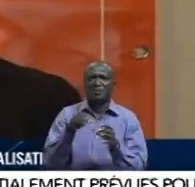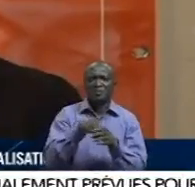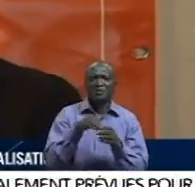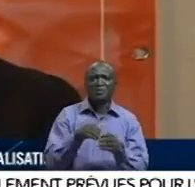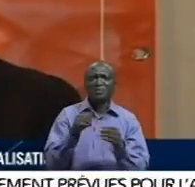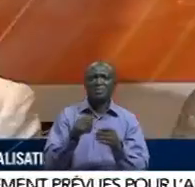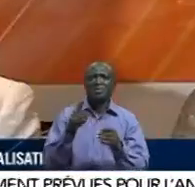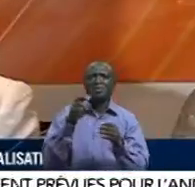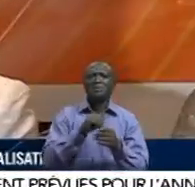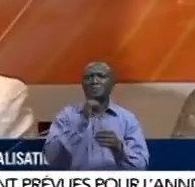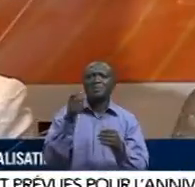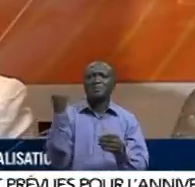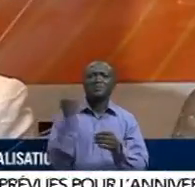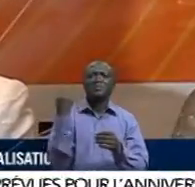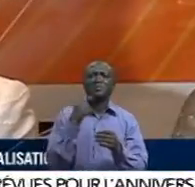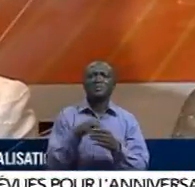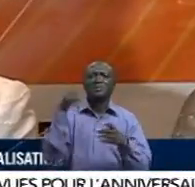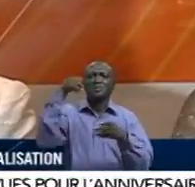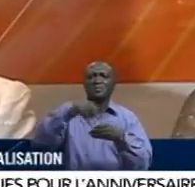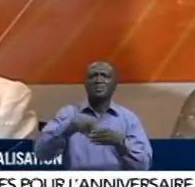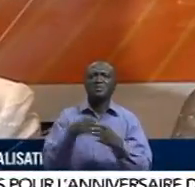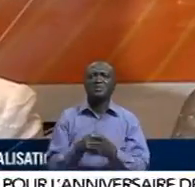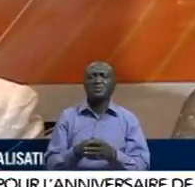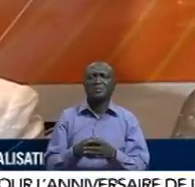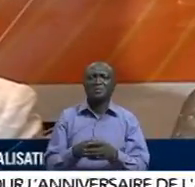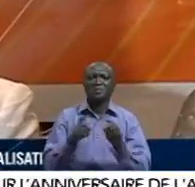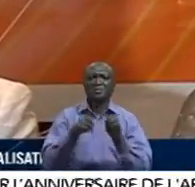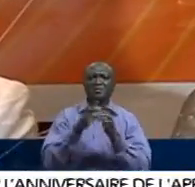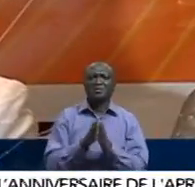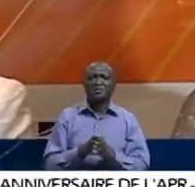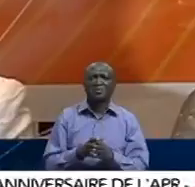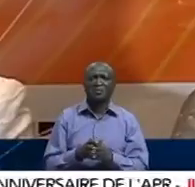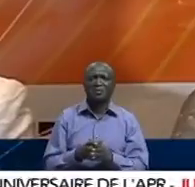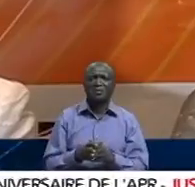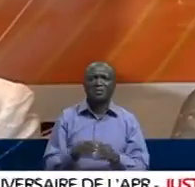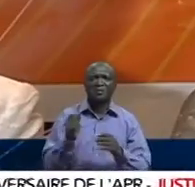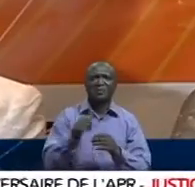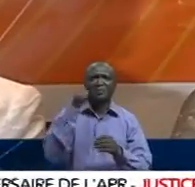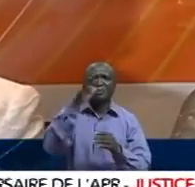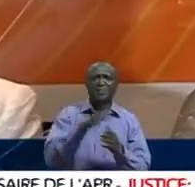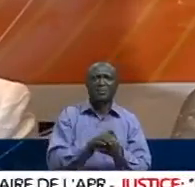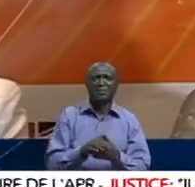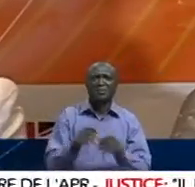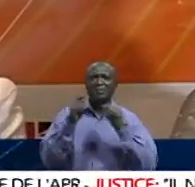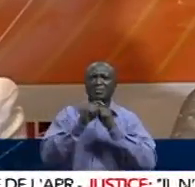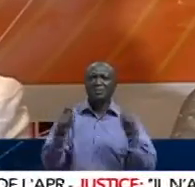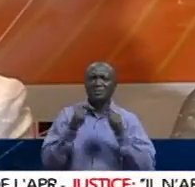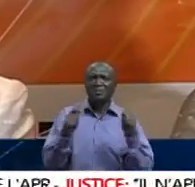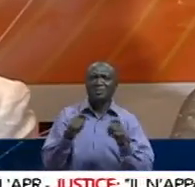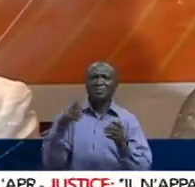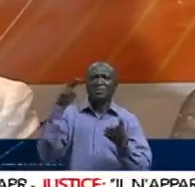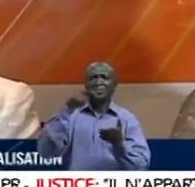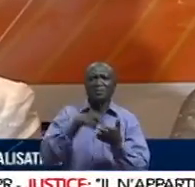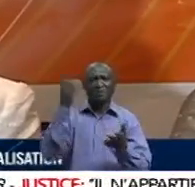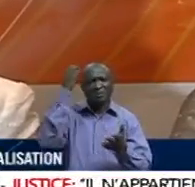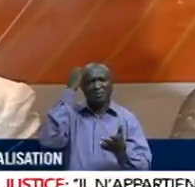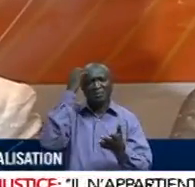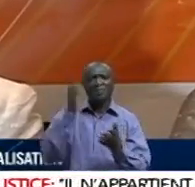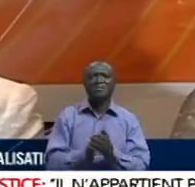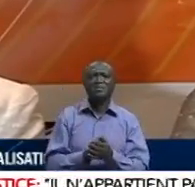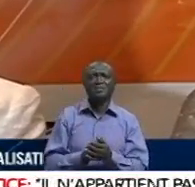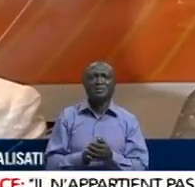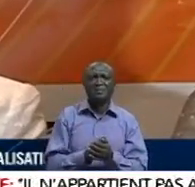pour demander l'application des lois qui protègent les filles et les femmes et qui créent des conditions pour une capture